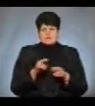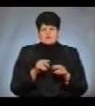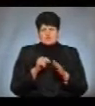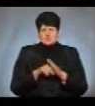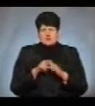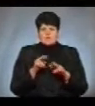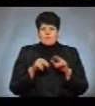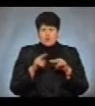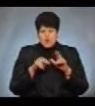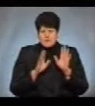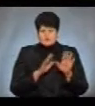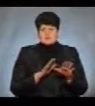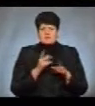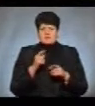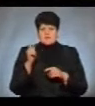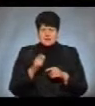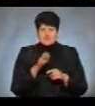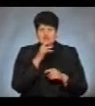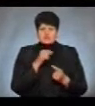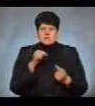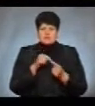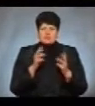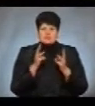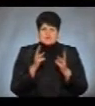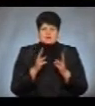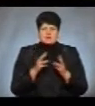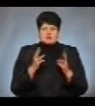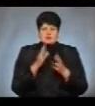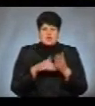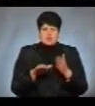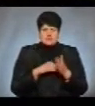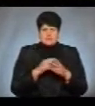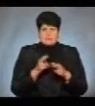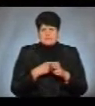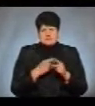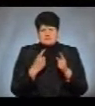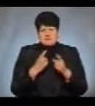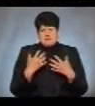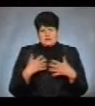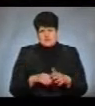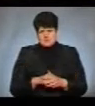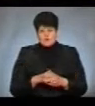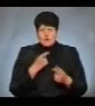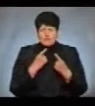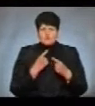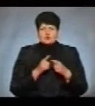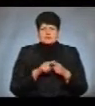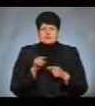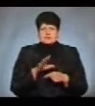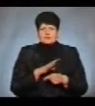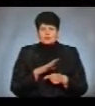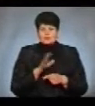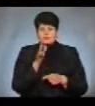теж вчасно приїхали пожежники, пожежу вдалося ліквідувати без значних втрат. Говорять, що це якраз було в